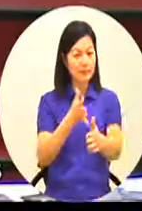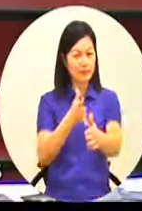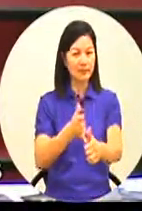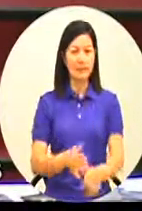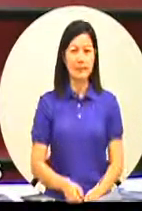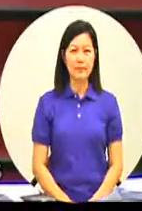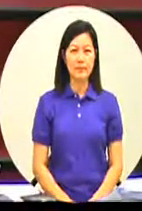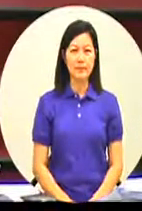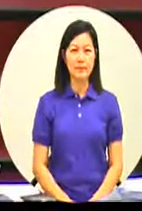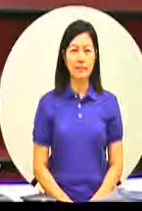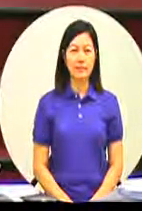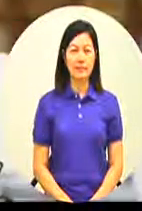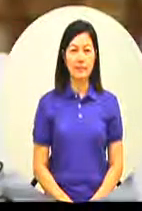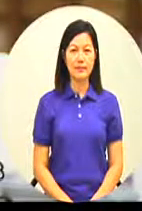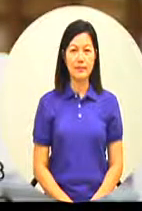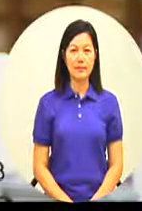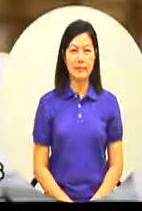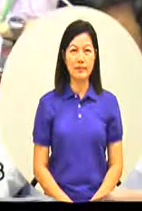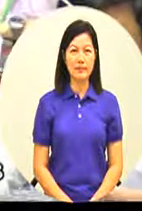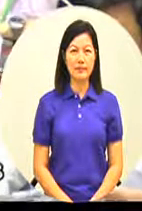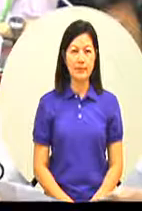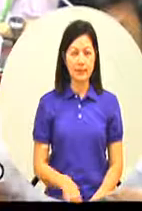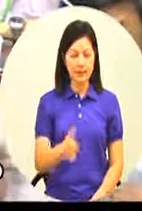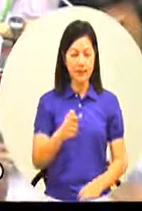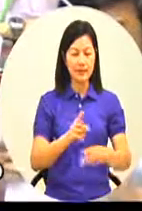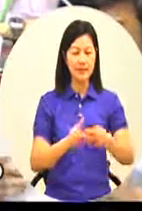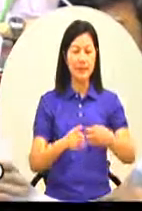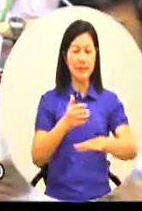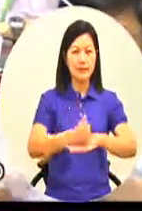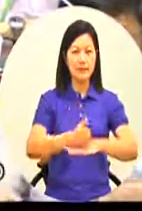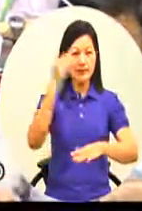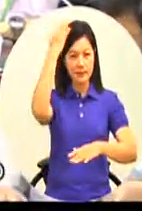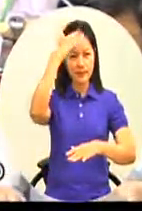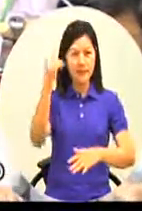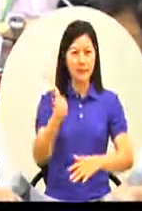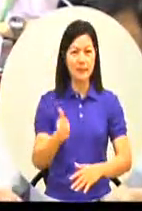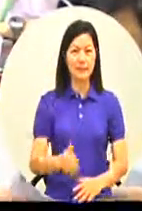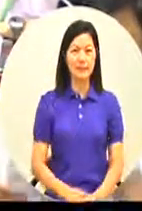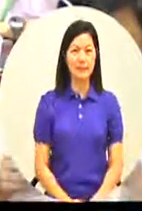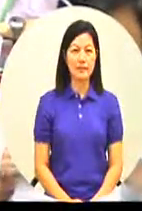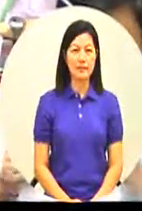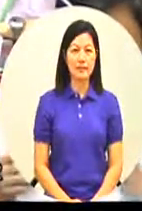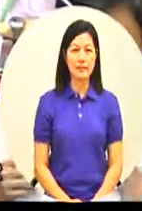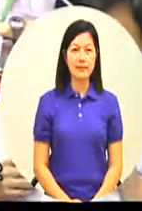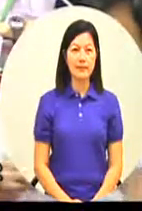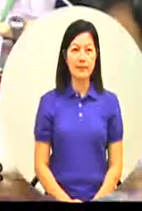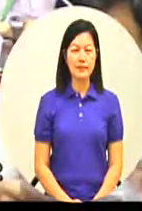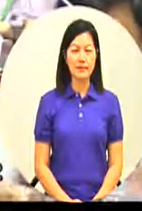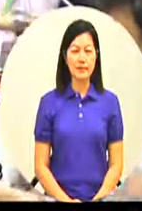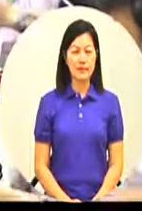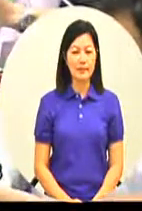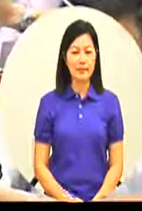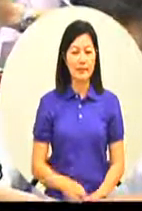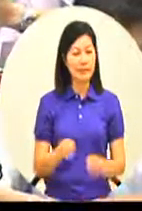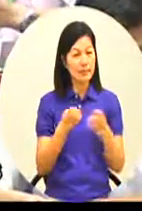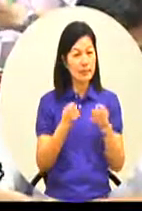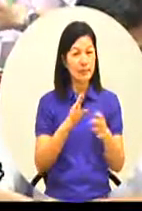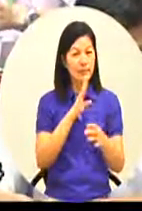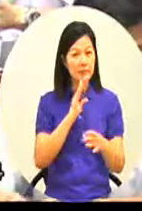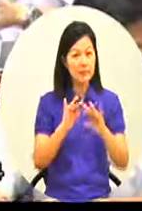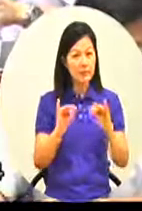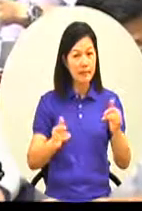局长答复。 多谢主席，多谢郑议员。郑议员，即你讲的是不是迄个地价的问